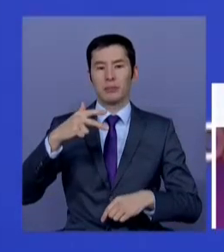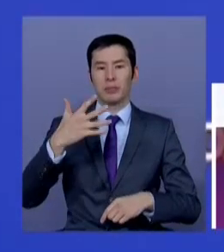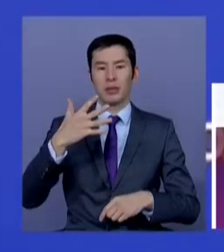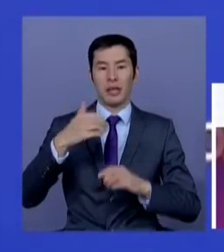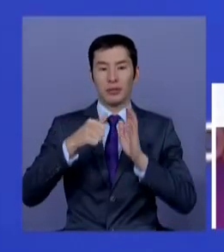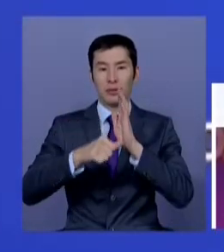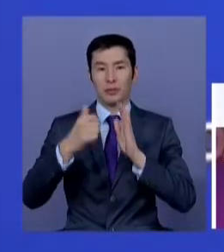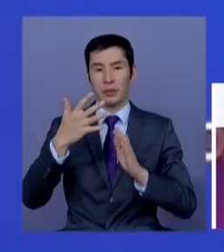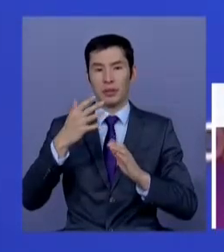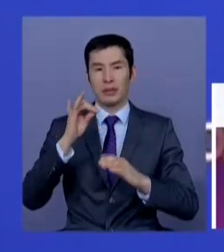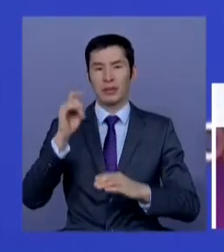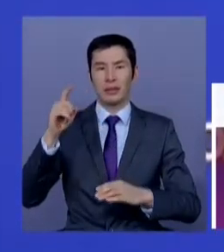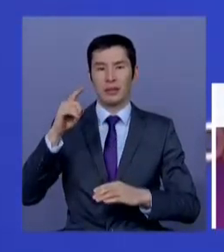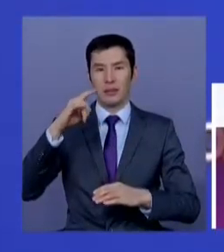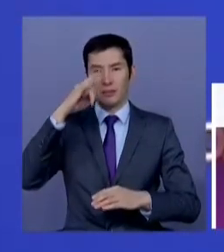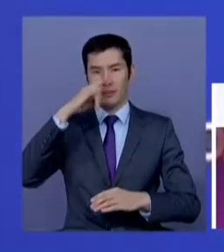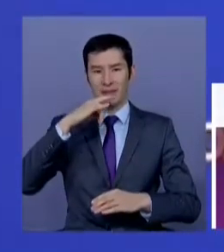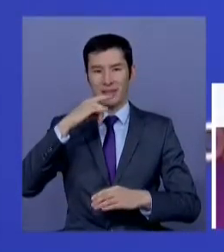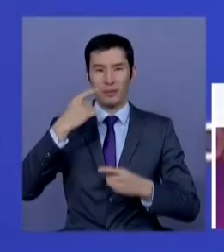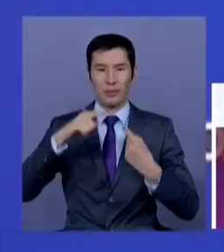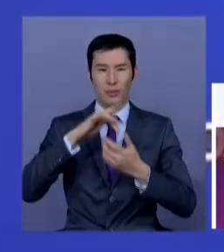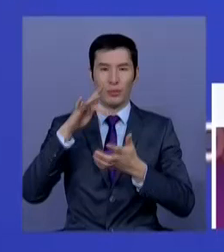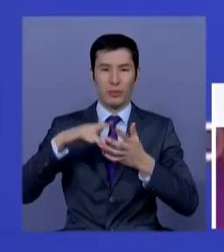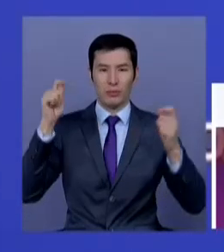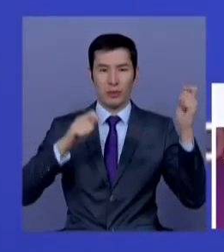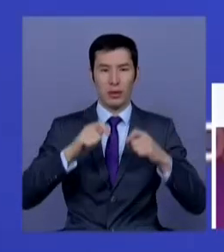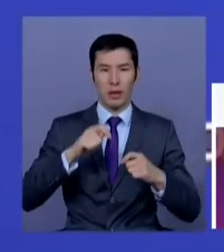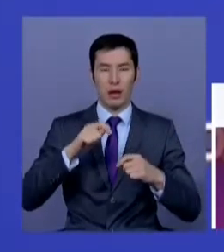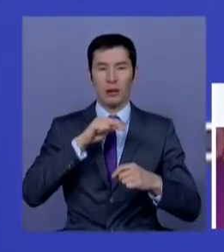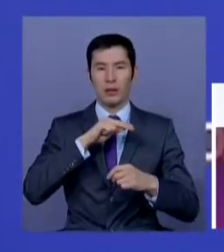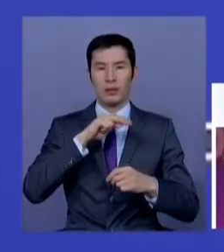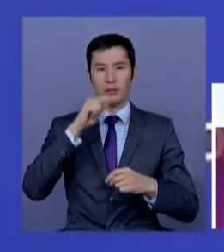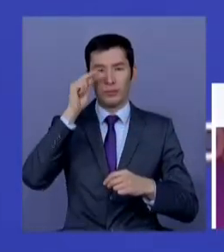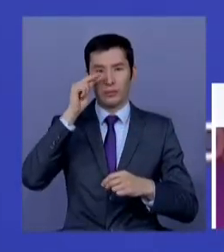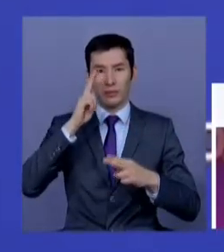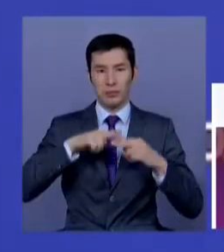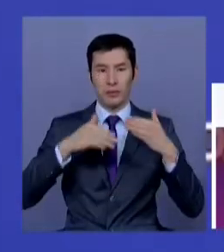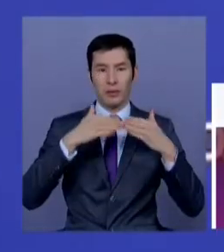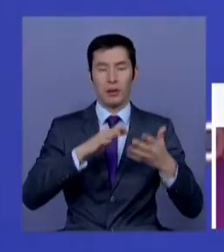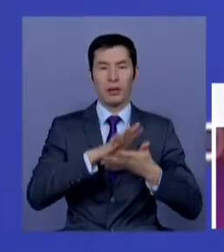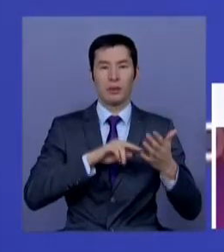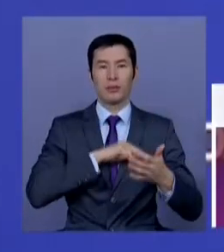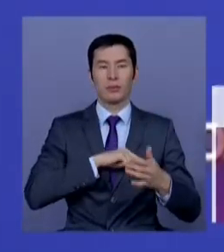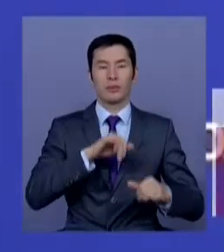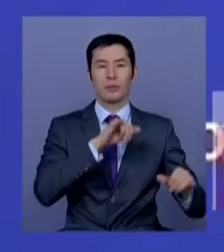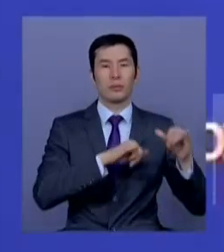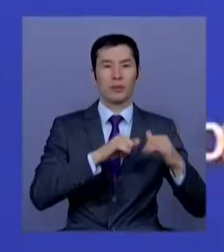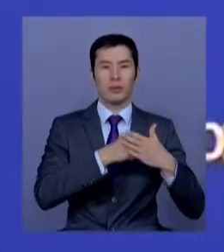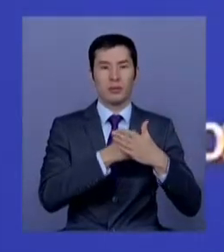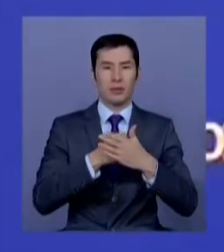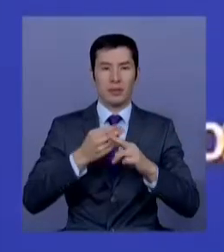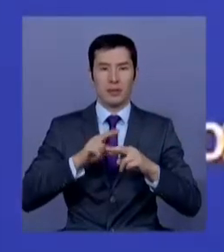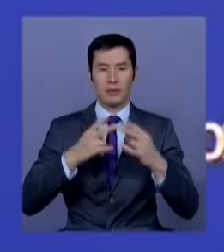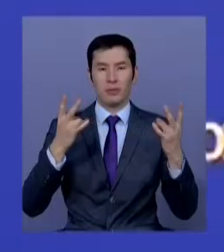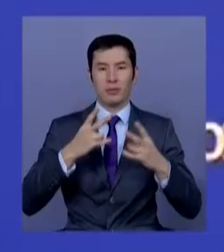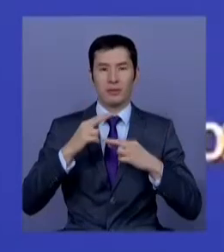істегісі келгенімен жұмыс таба алмай дал болады. Себебі экономиканың құрылымы ол сауда, қаржы, жылжымайтын мүлік бойынша операциялар.